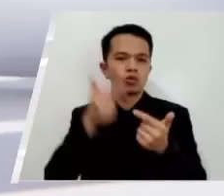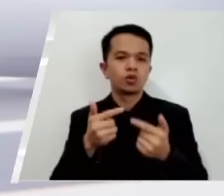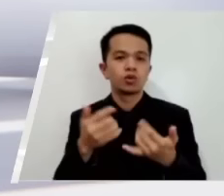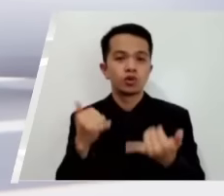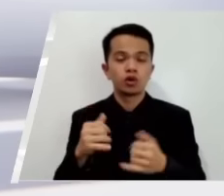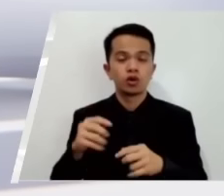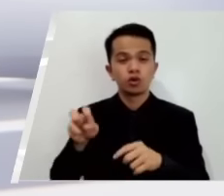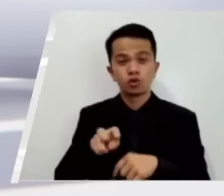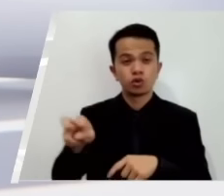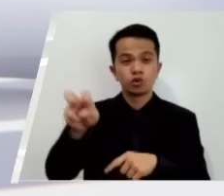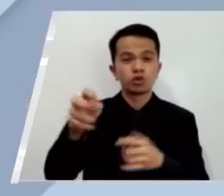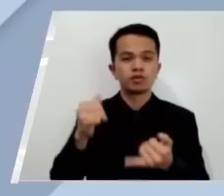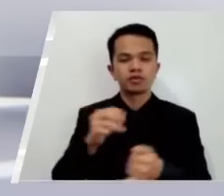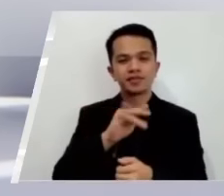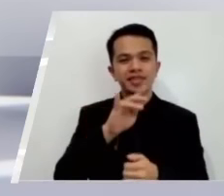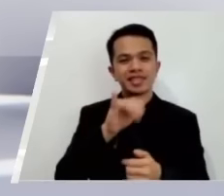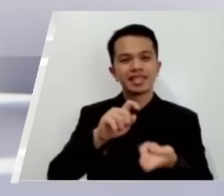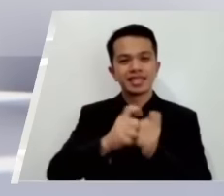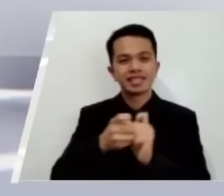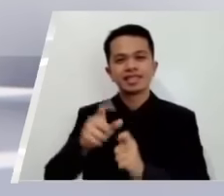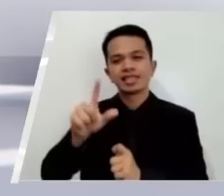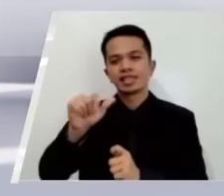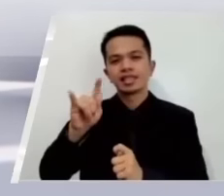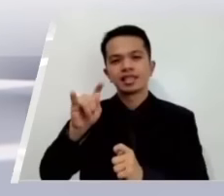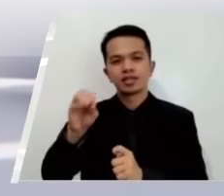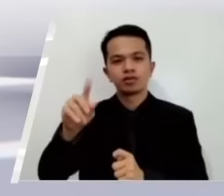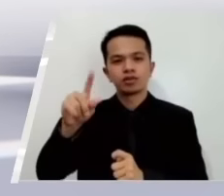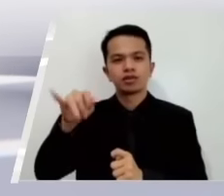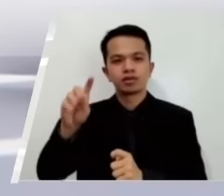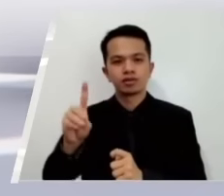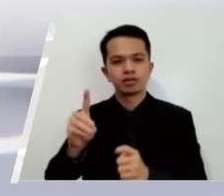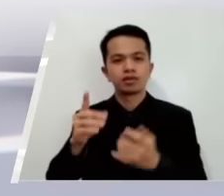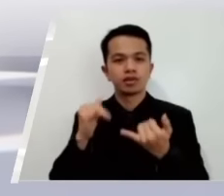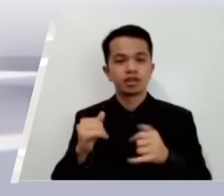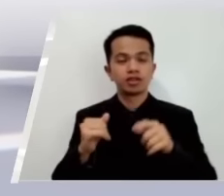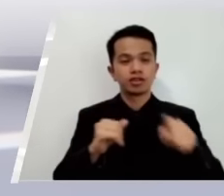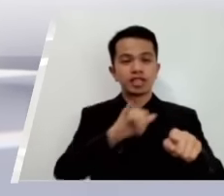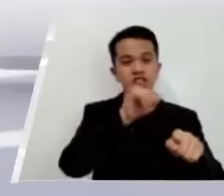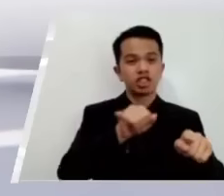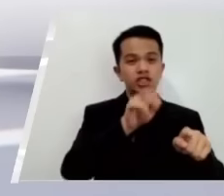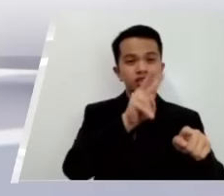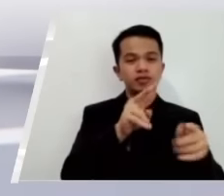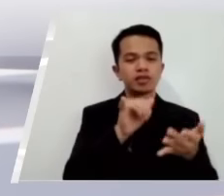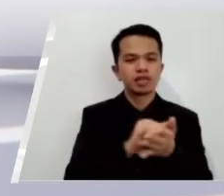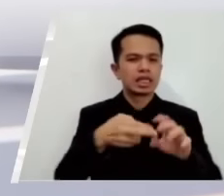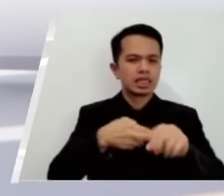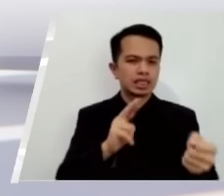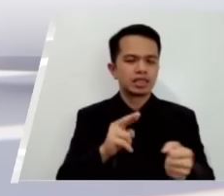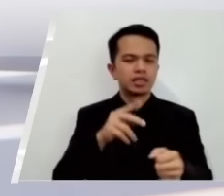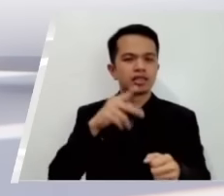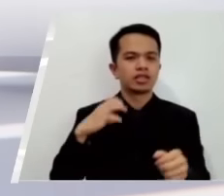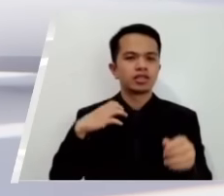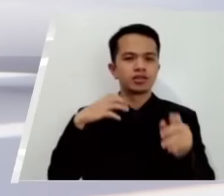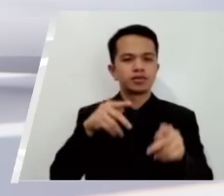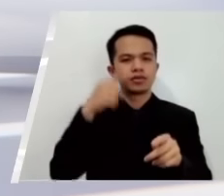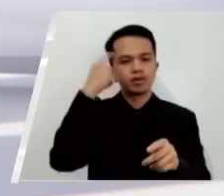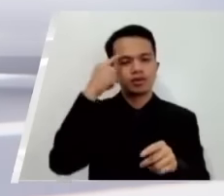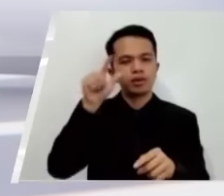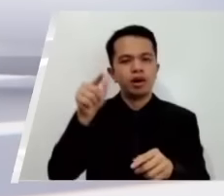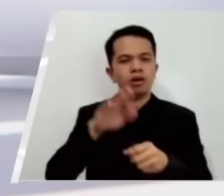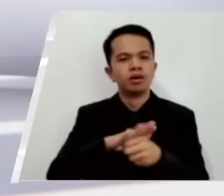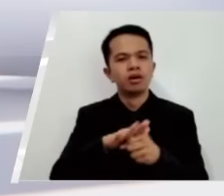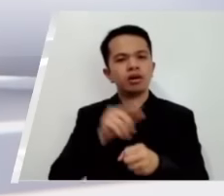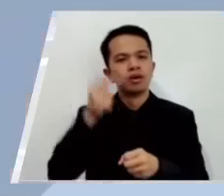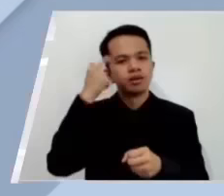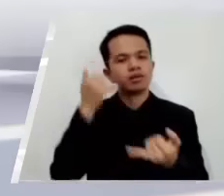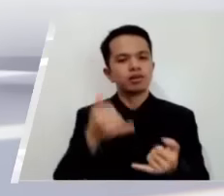si Binay ni Senador Lito Lapid. Si Senador J.V. Ejercito naman na nag-resign bilang chair ng Local Government Committee na re-elect sa